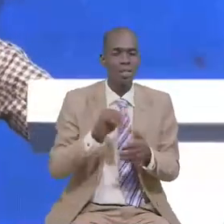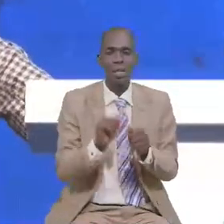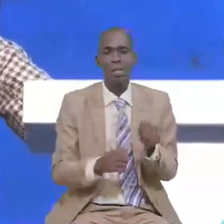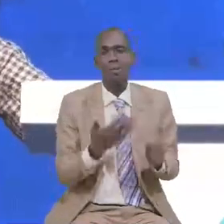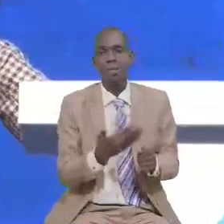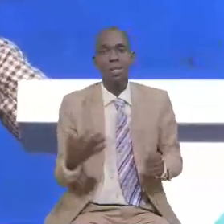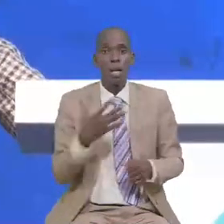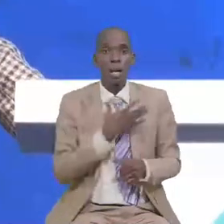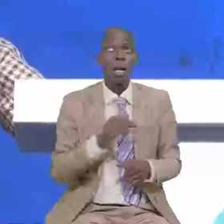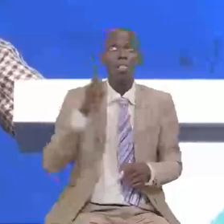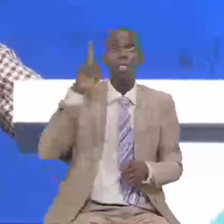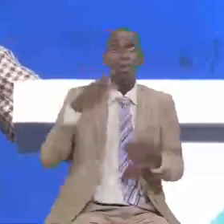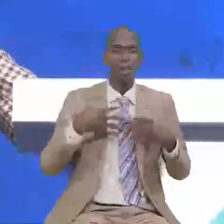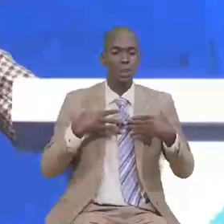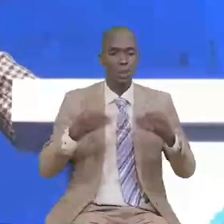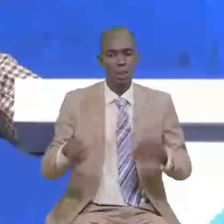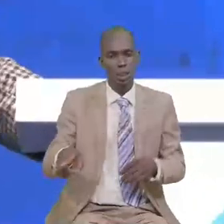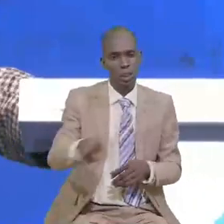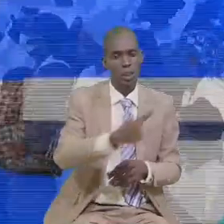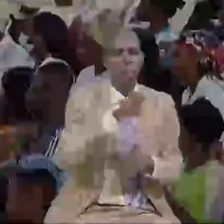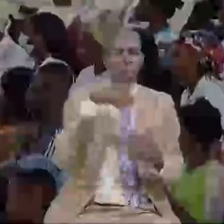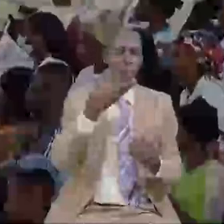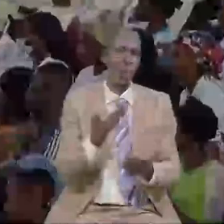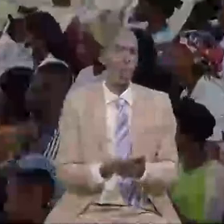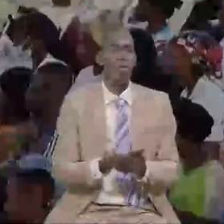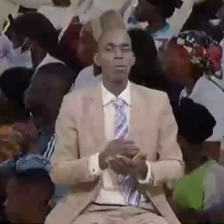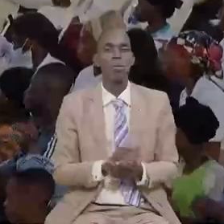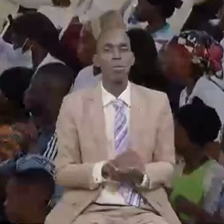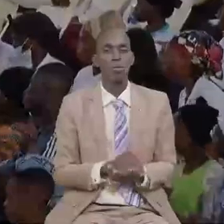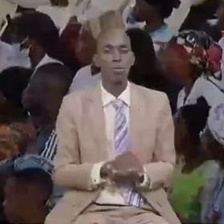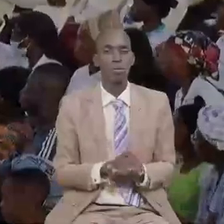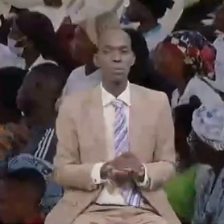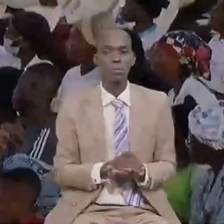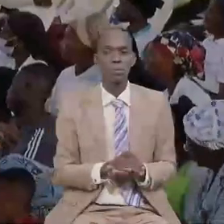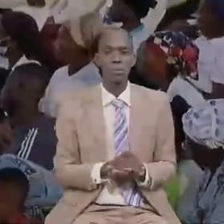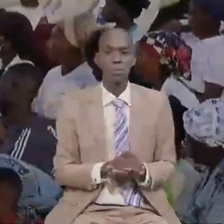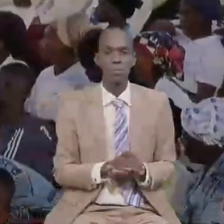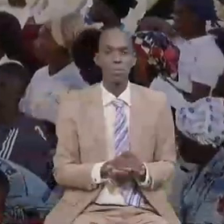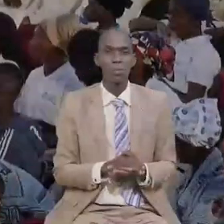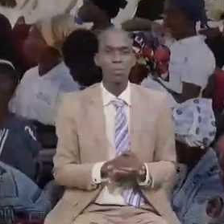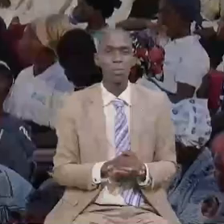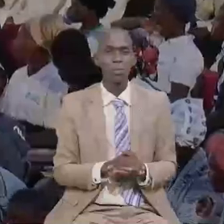il restructure tout et il les guérit et guérit tout le monde.